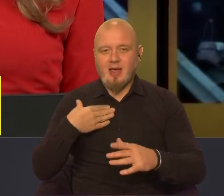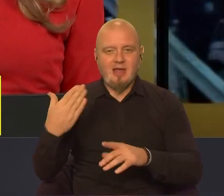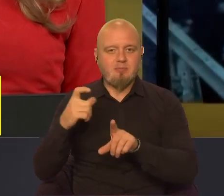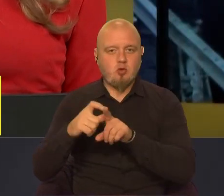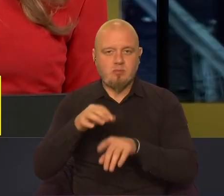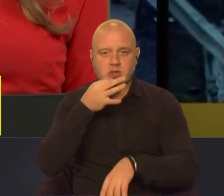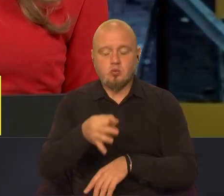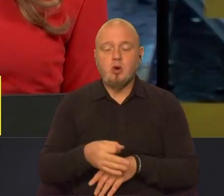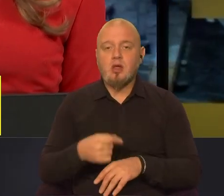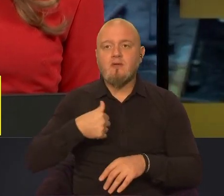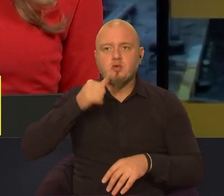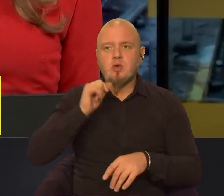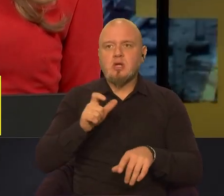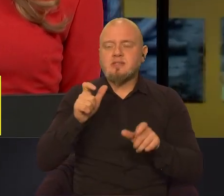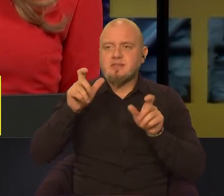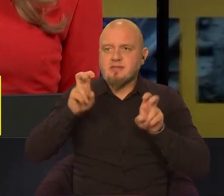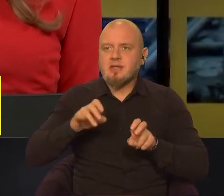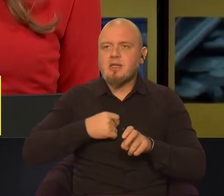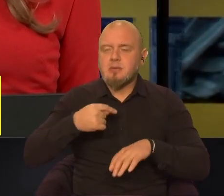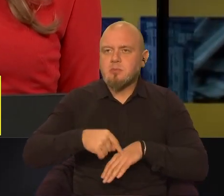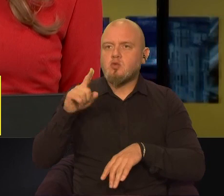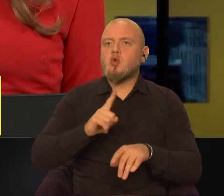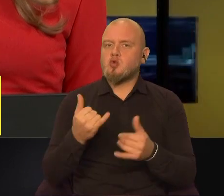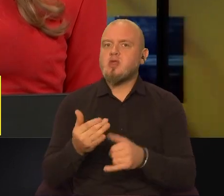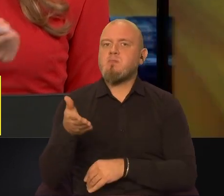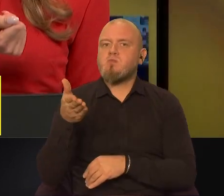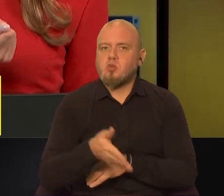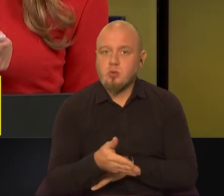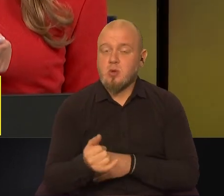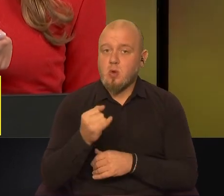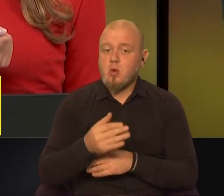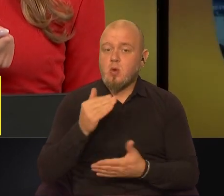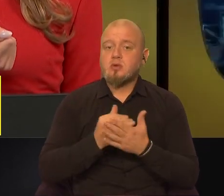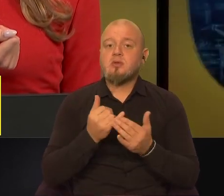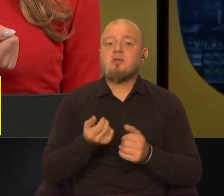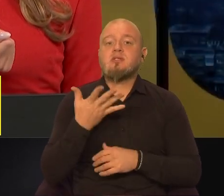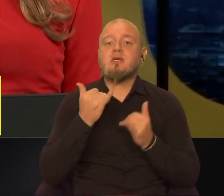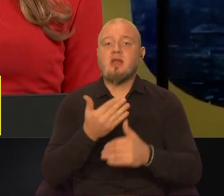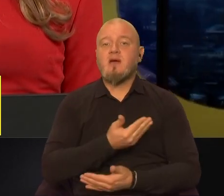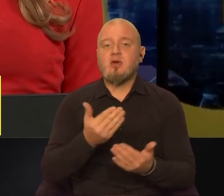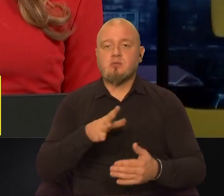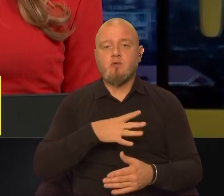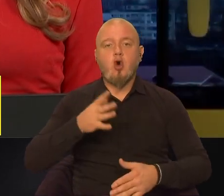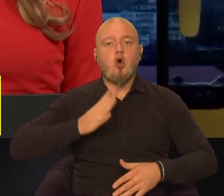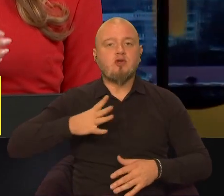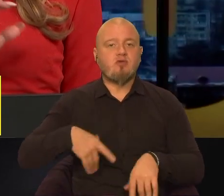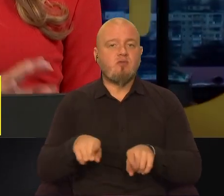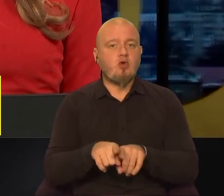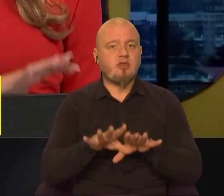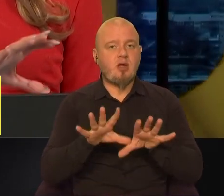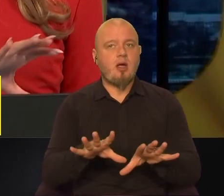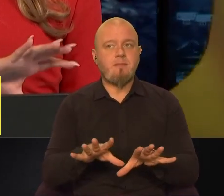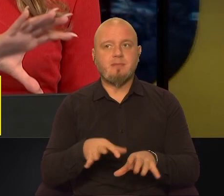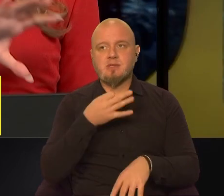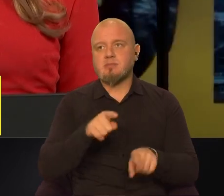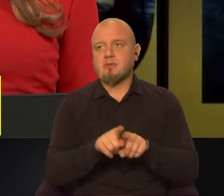я перечувала, що сьогодні буде. От наскільки для вас був очікуваним ось така, скажімо